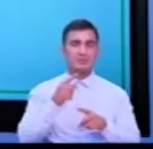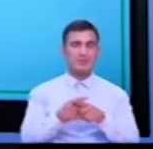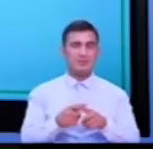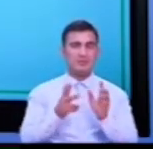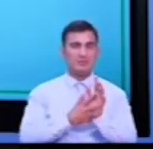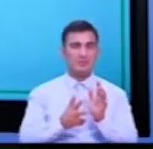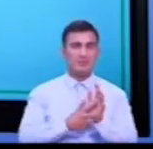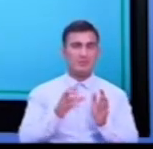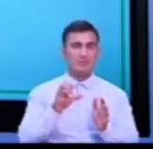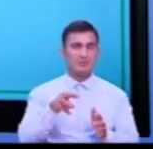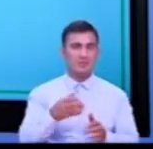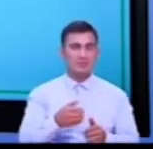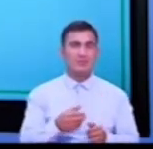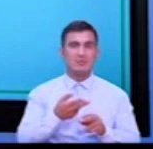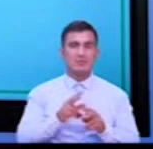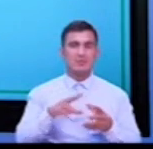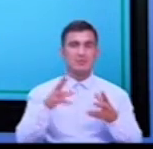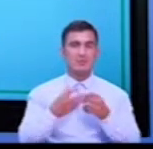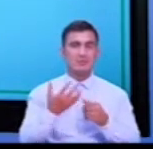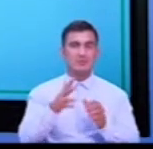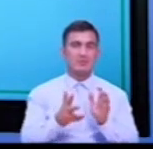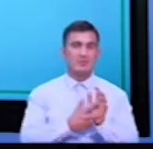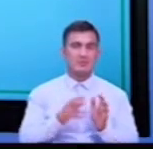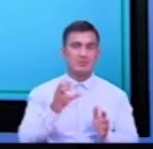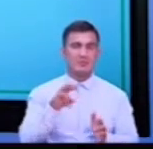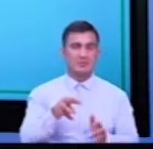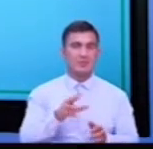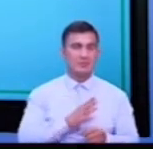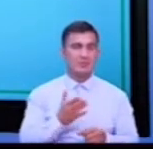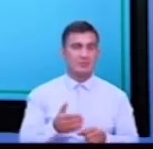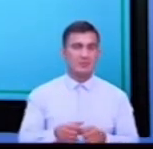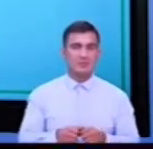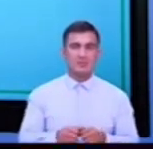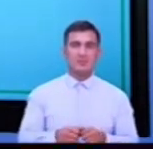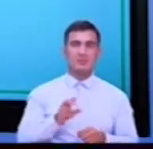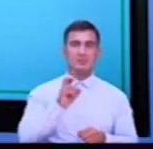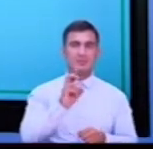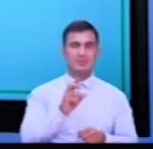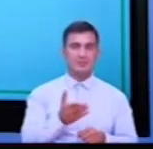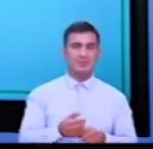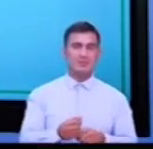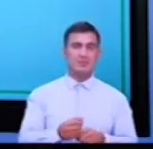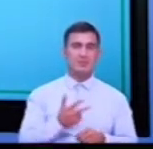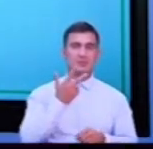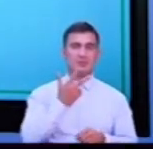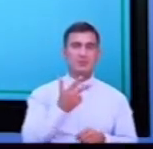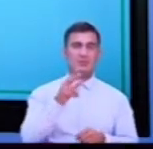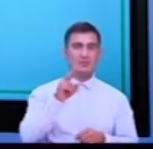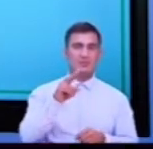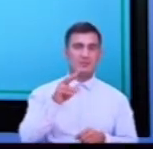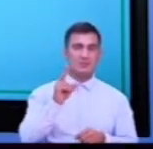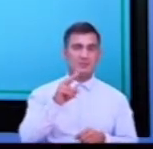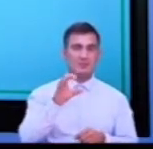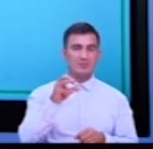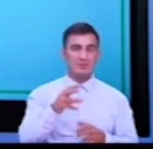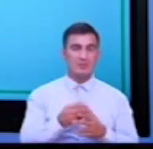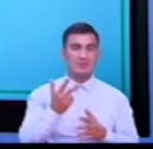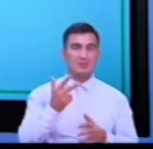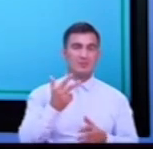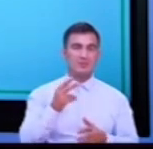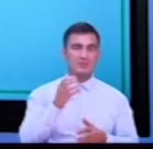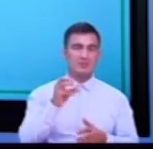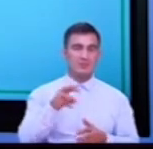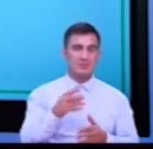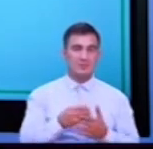Qo'shuv 8 santimetr. Natijada 58 santimetr ekan. BC 3 desimetr 3 santimetr.